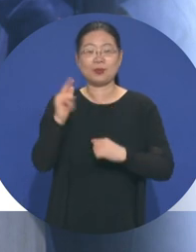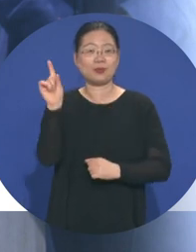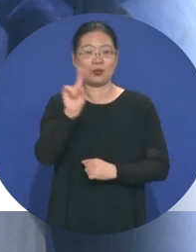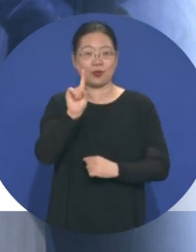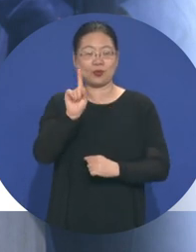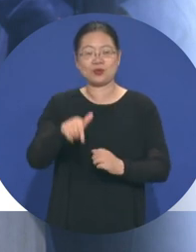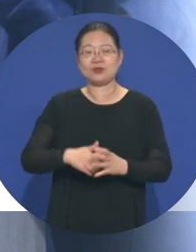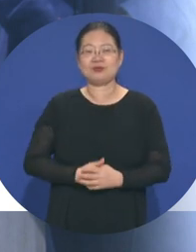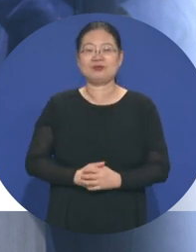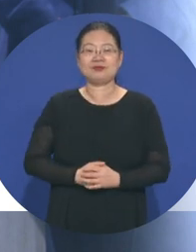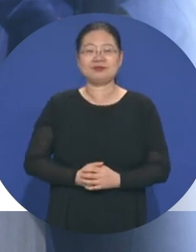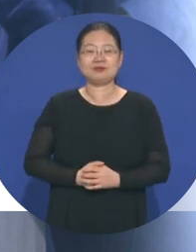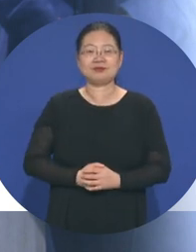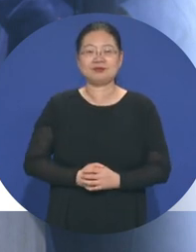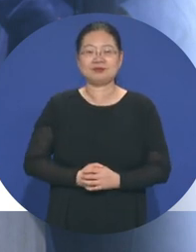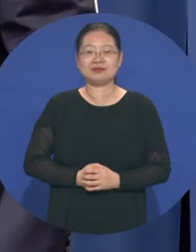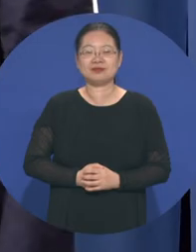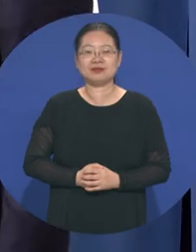최창순 기자가 정리했습니다.